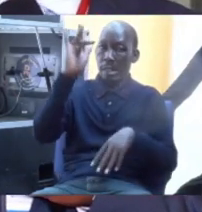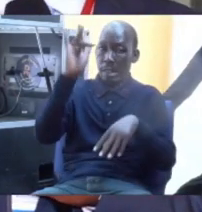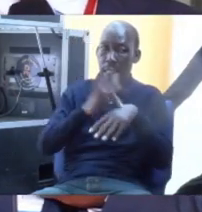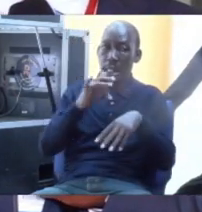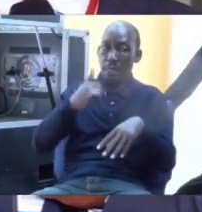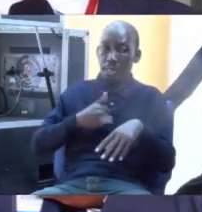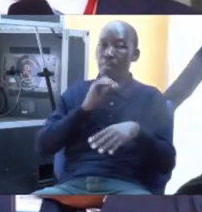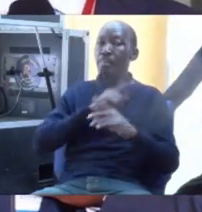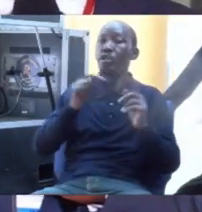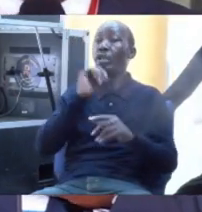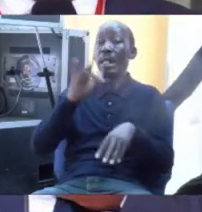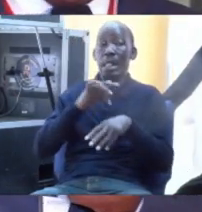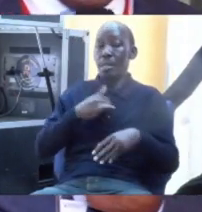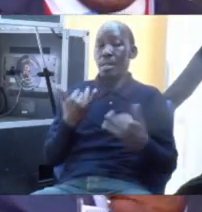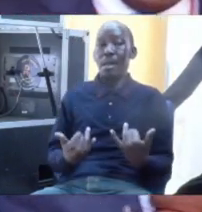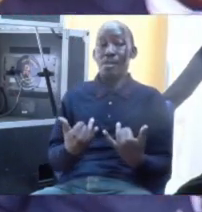hii.